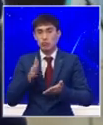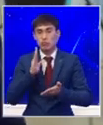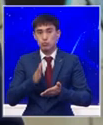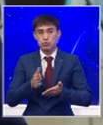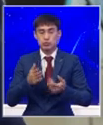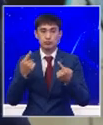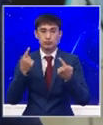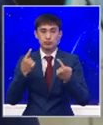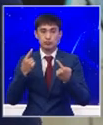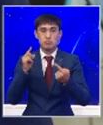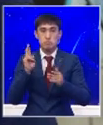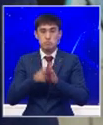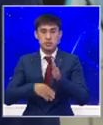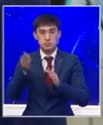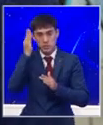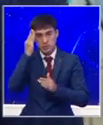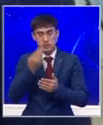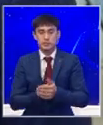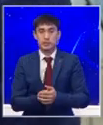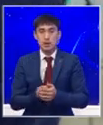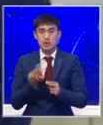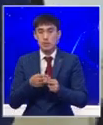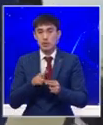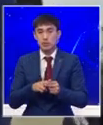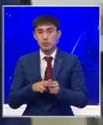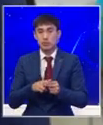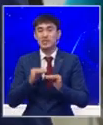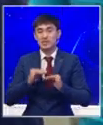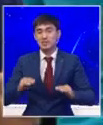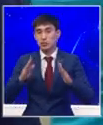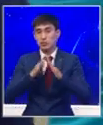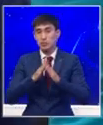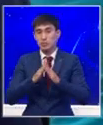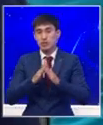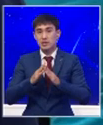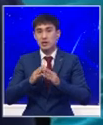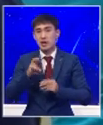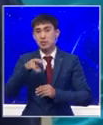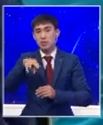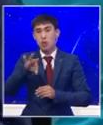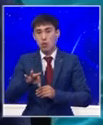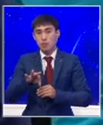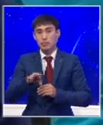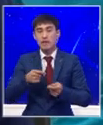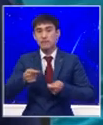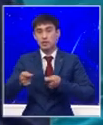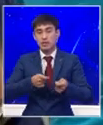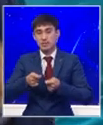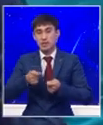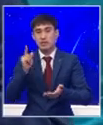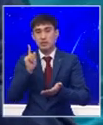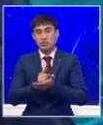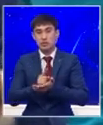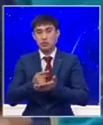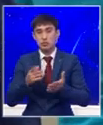ну бессмысленным по сути поэтому и детский дом и неправительственные организации власть должна